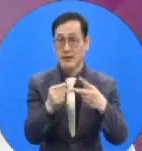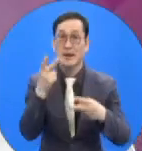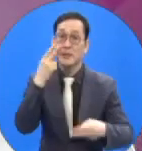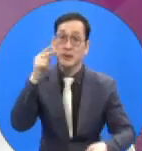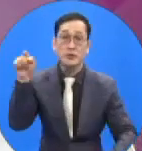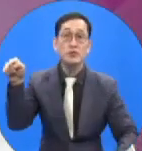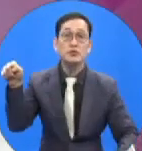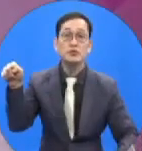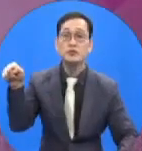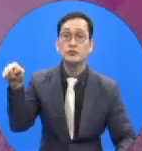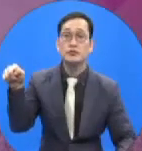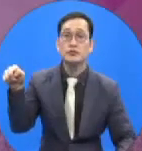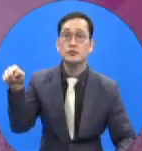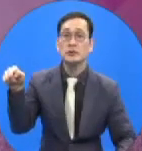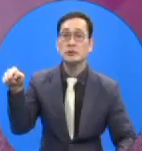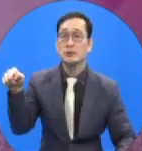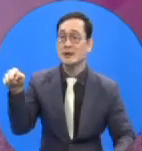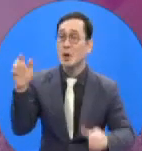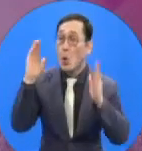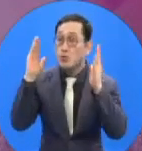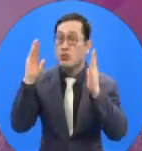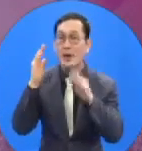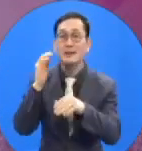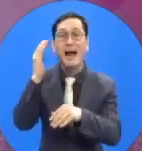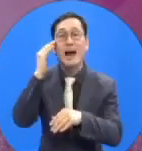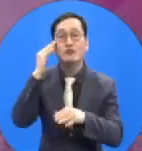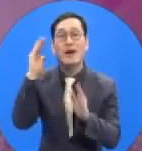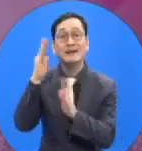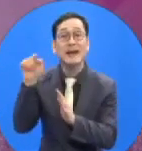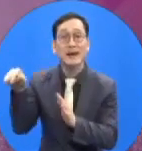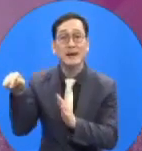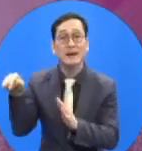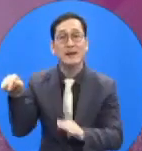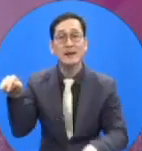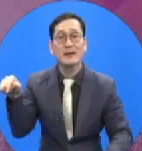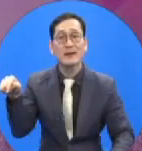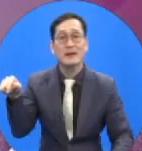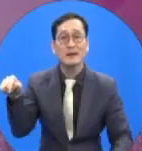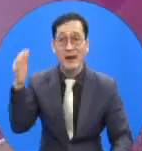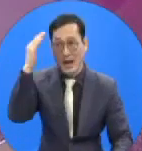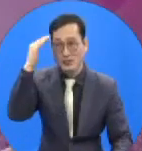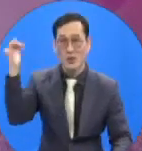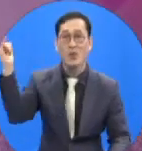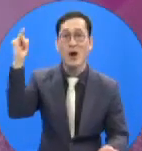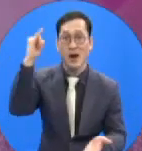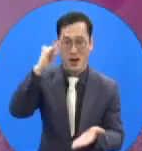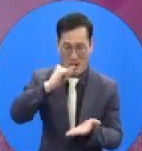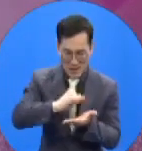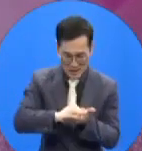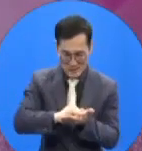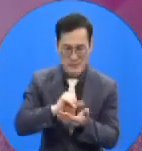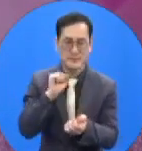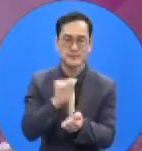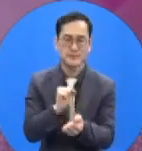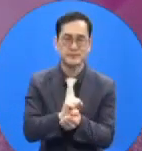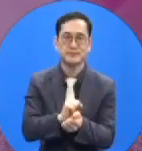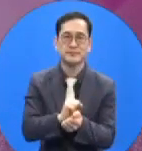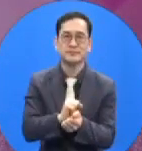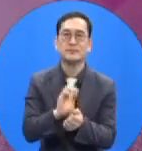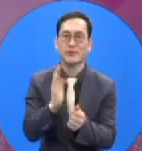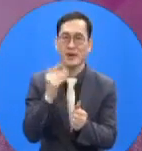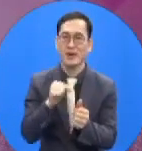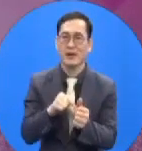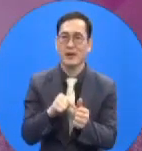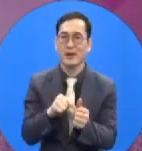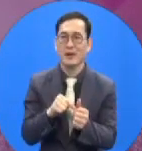미국에서 캔자스에서 유학 중인 한 유학생이 우리나라로 최근에 귀국을 했고 코로나19 확진 판정을 받았습니다. 그런데 이